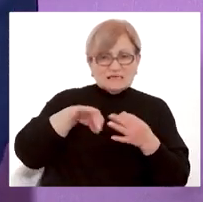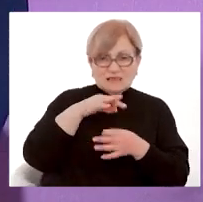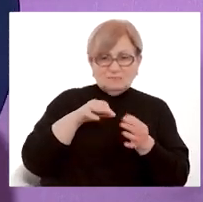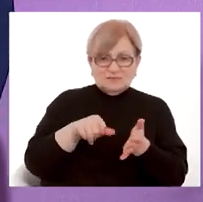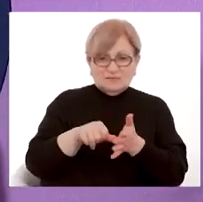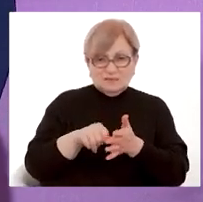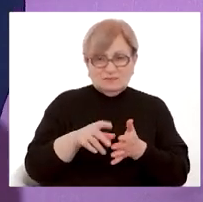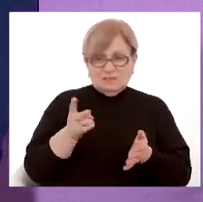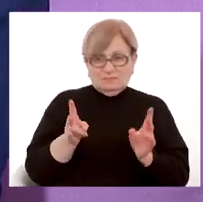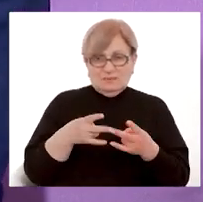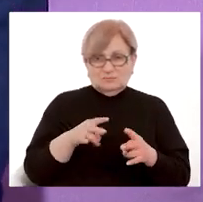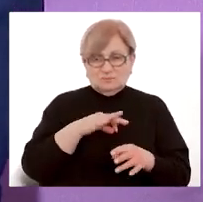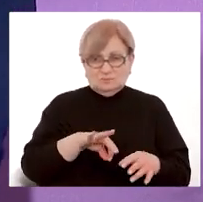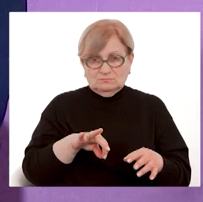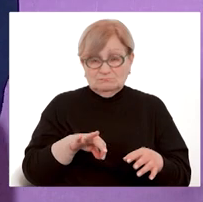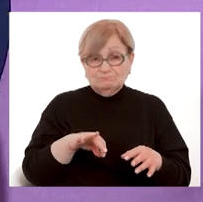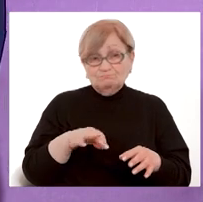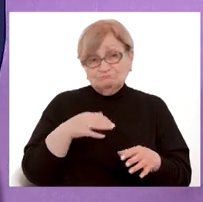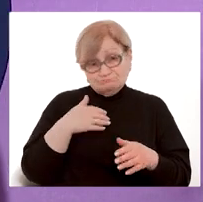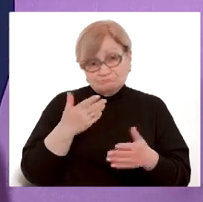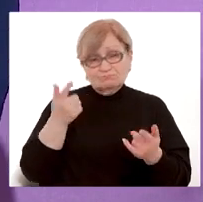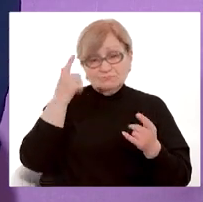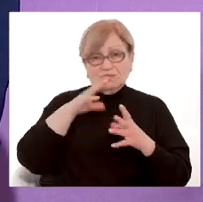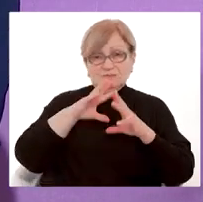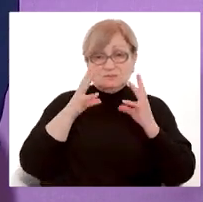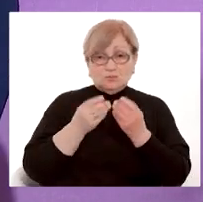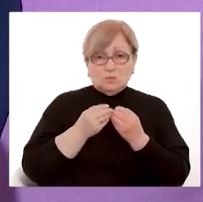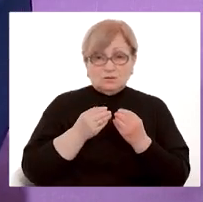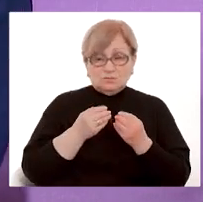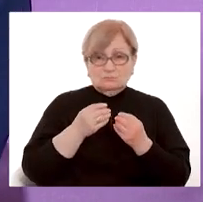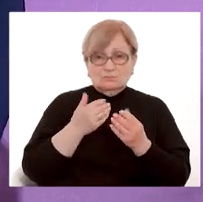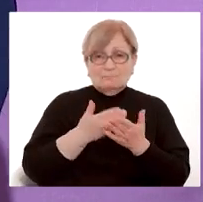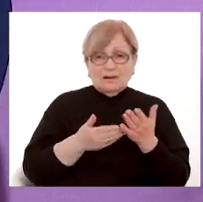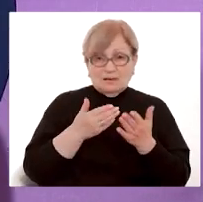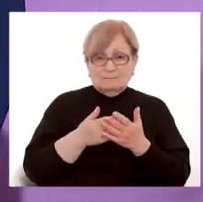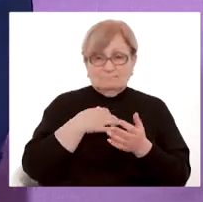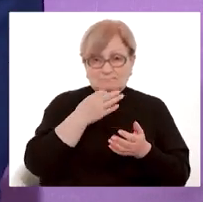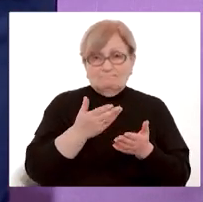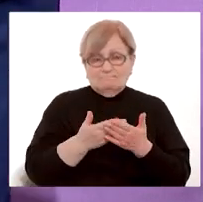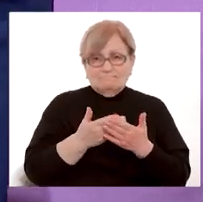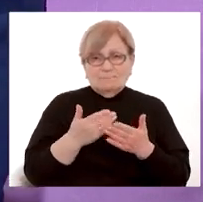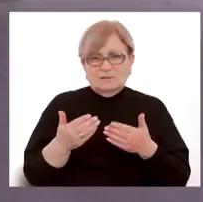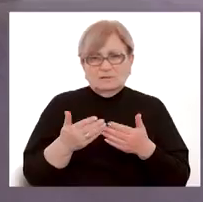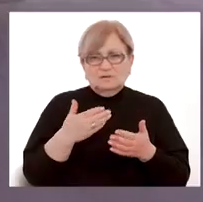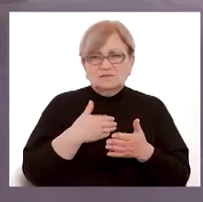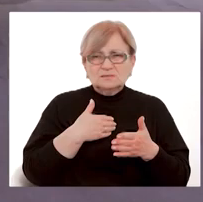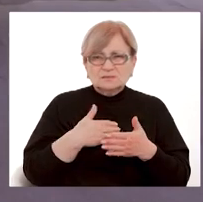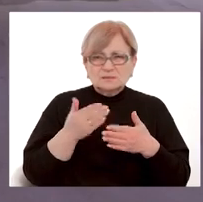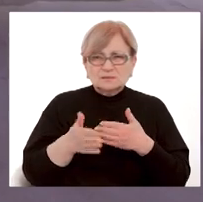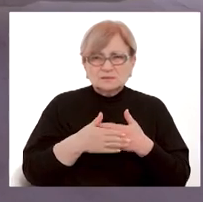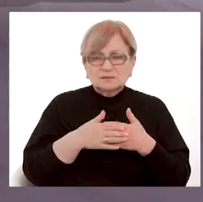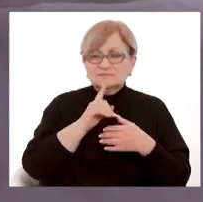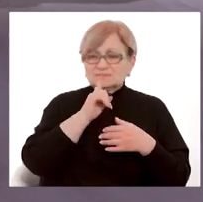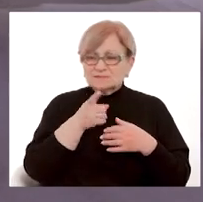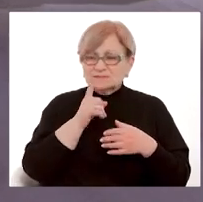დახმარება არ უნდა გამოვიყენოთ. მაგალითად, აი ესეთი ზოგადი ნაწილი რო განვიხილოთ, აი რამდენიმე მაგალითი რომ მოვიყვანოთ, ვთქვათ, აი დაახლოებით 1